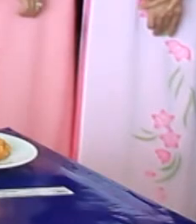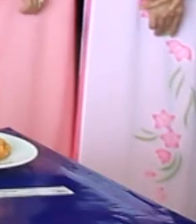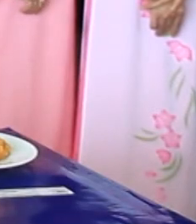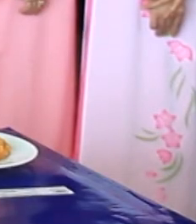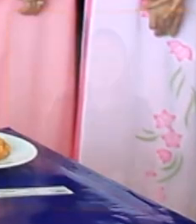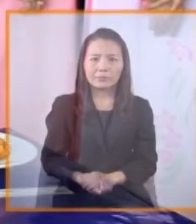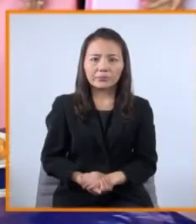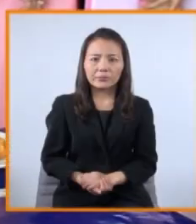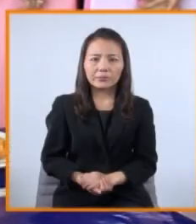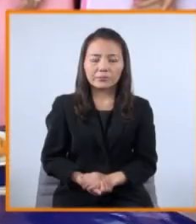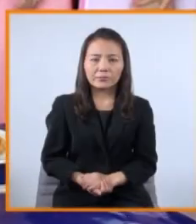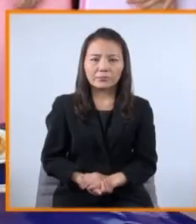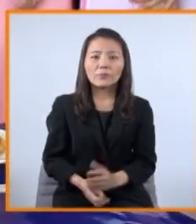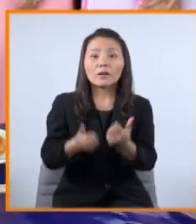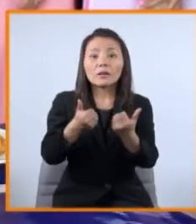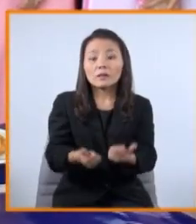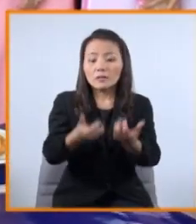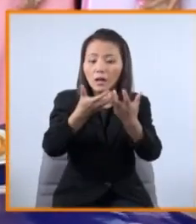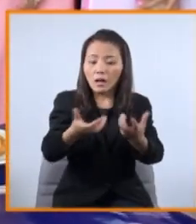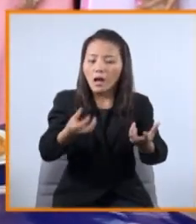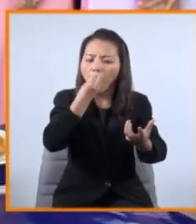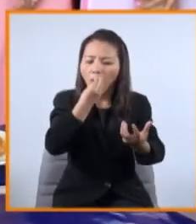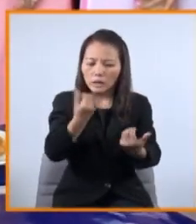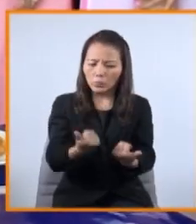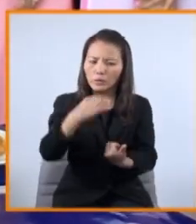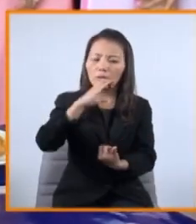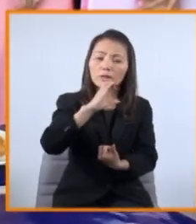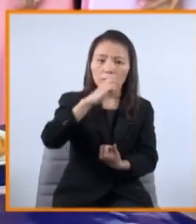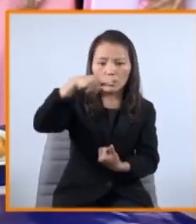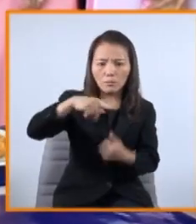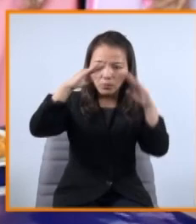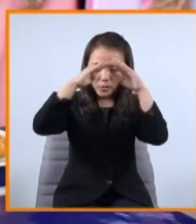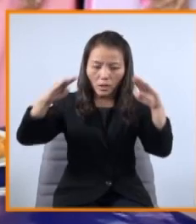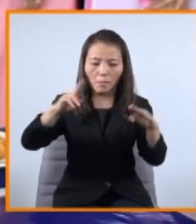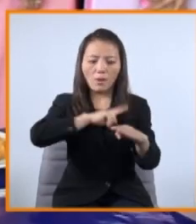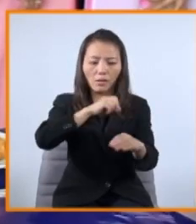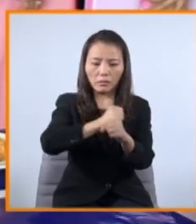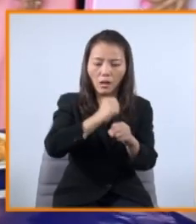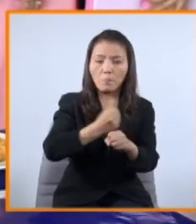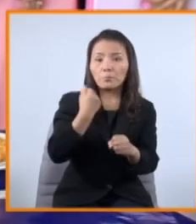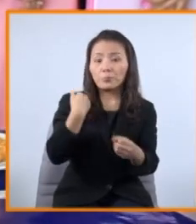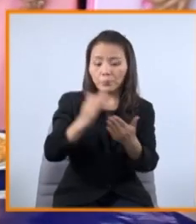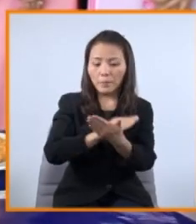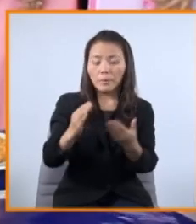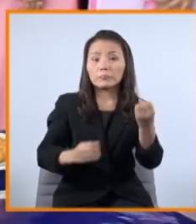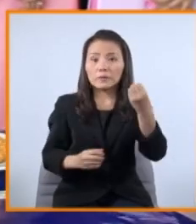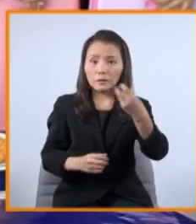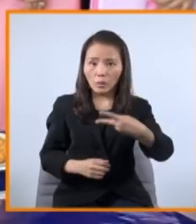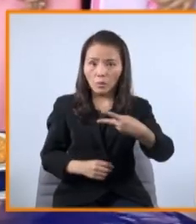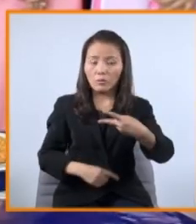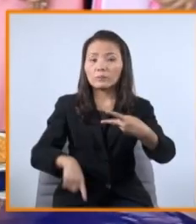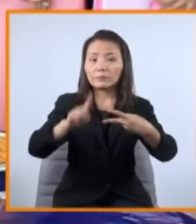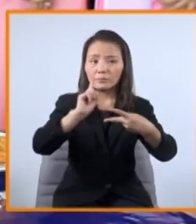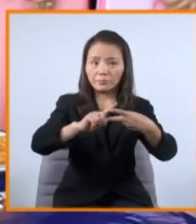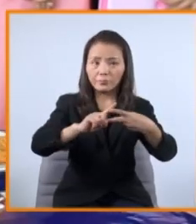ครับสินค้าที่ CPเวียดนามเรามีอยู่วันนี้นะครับเราแบ่งเป็น 2ประเภทนะฮะก็คือส่วนหนึ่งก็คือเป็น conventนะฮะ